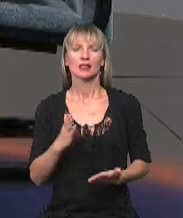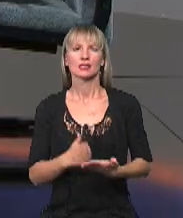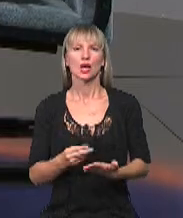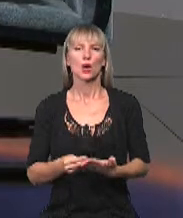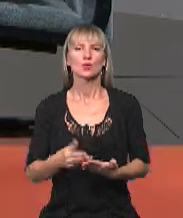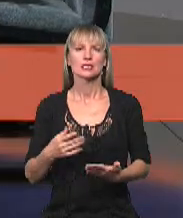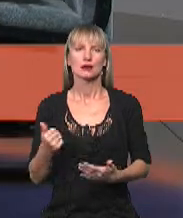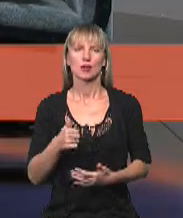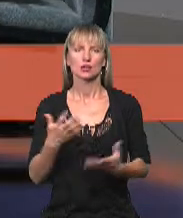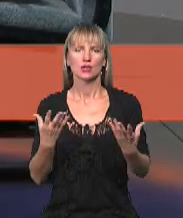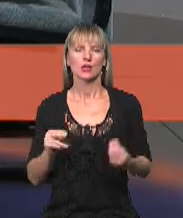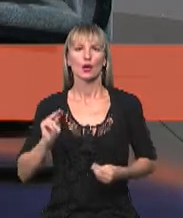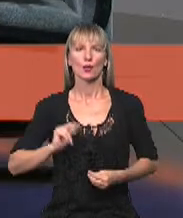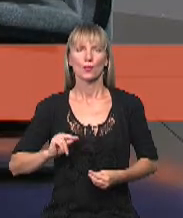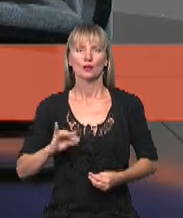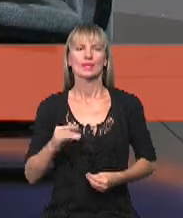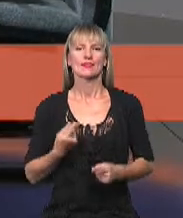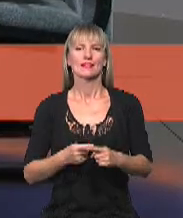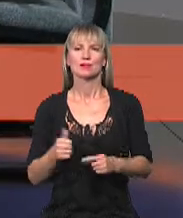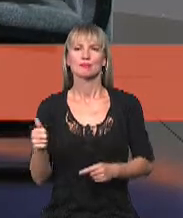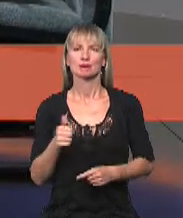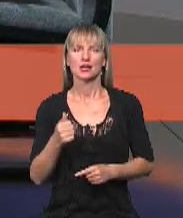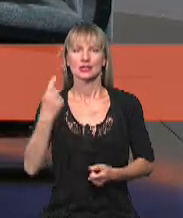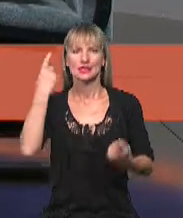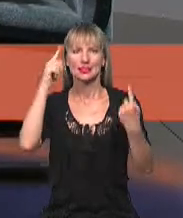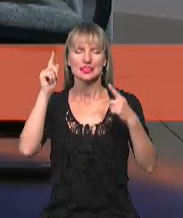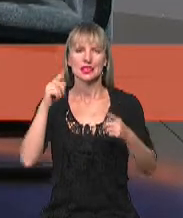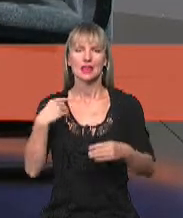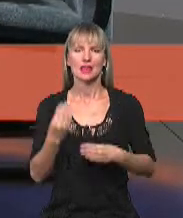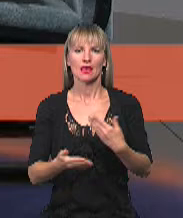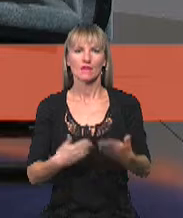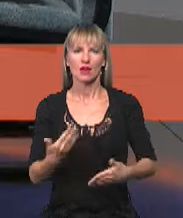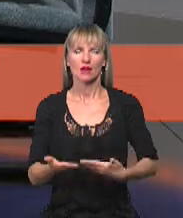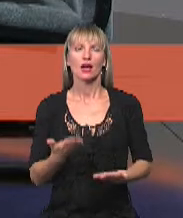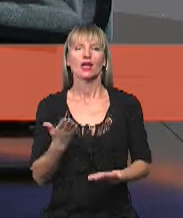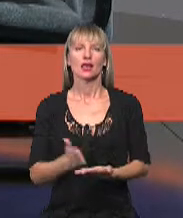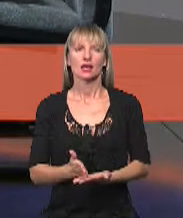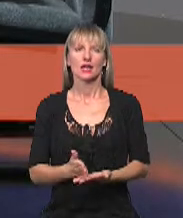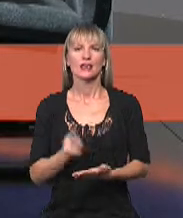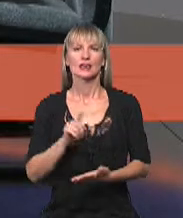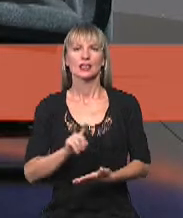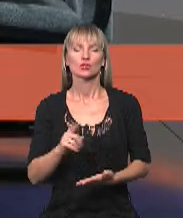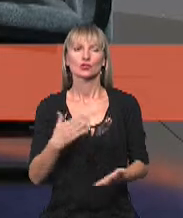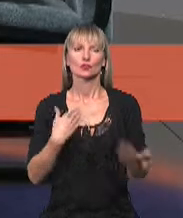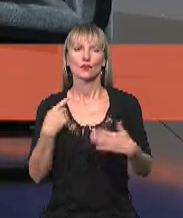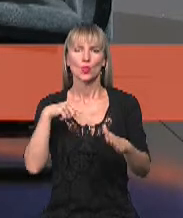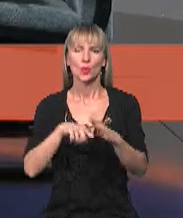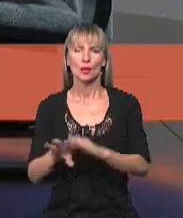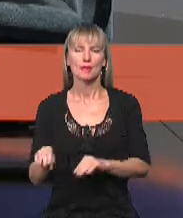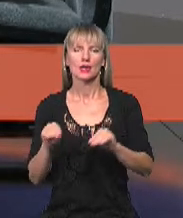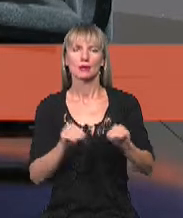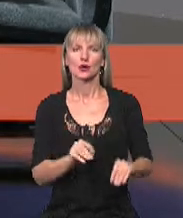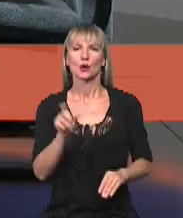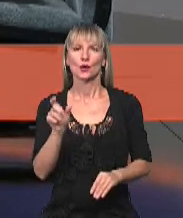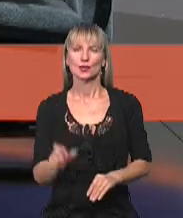оцінка першого дня роботи, і в цих перших ініціативах вже є те, що стосується